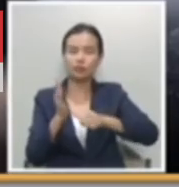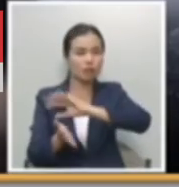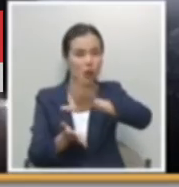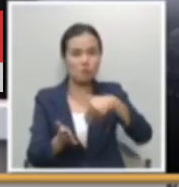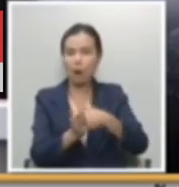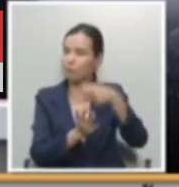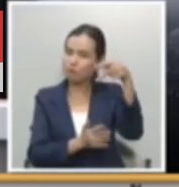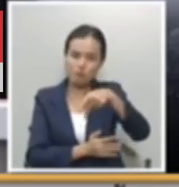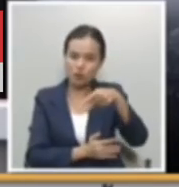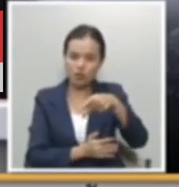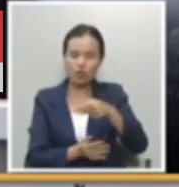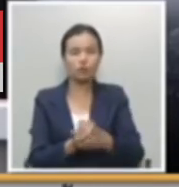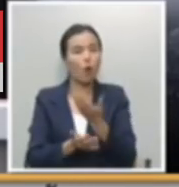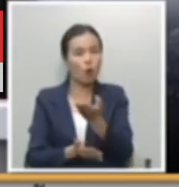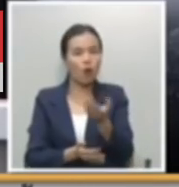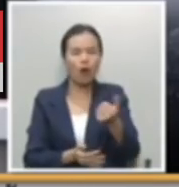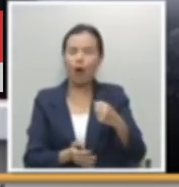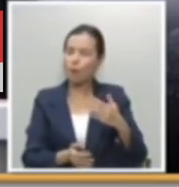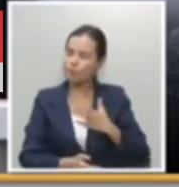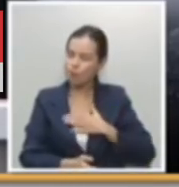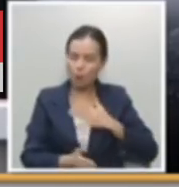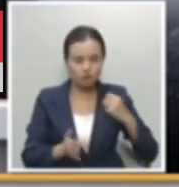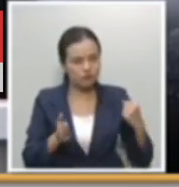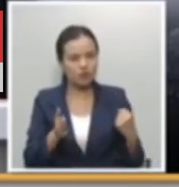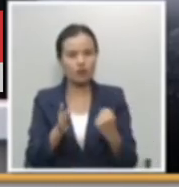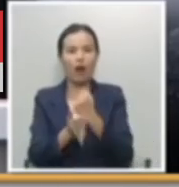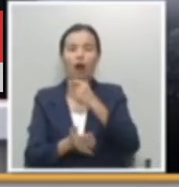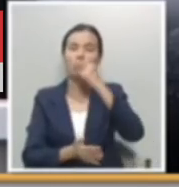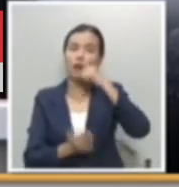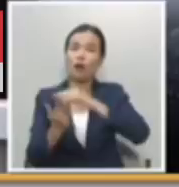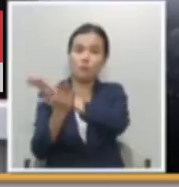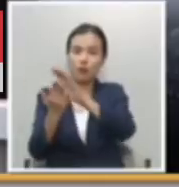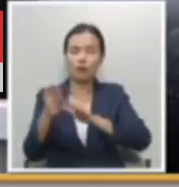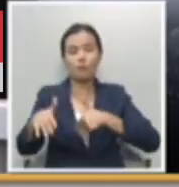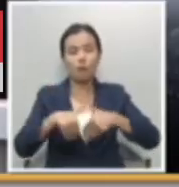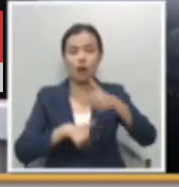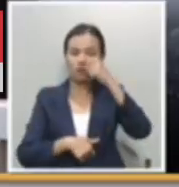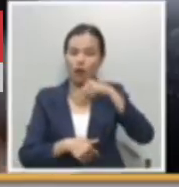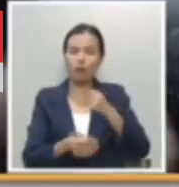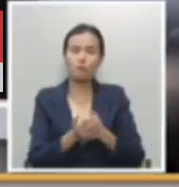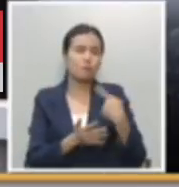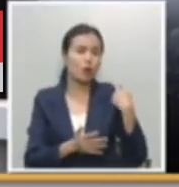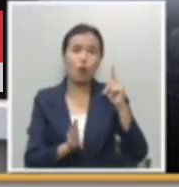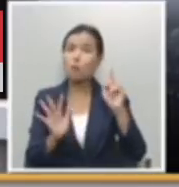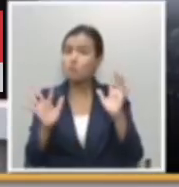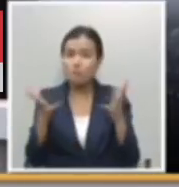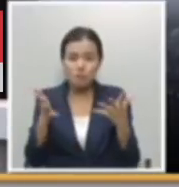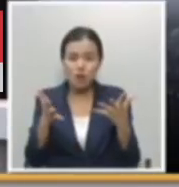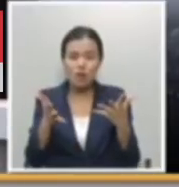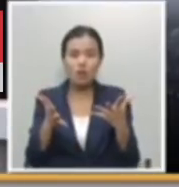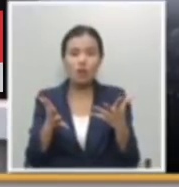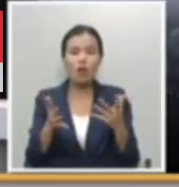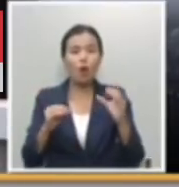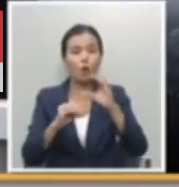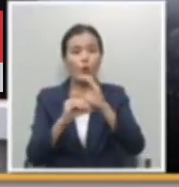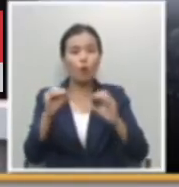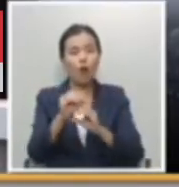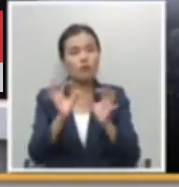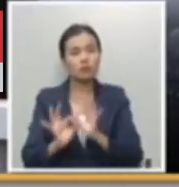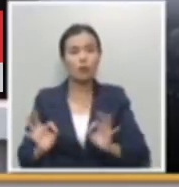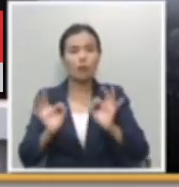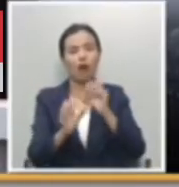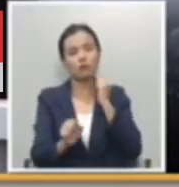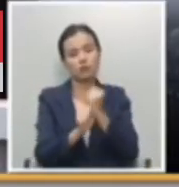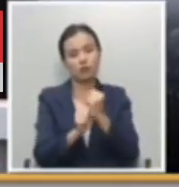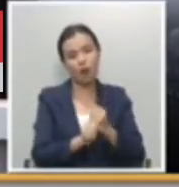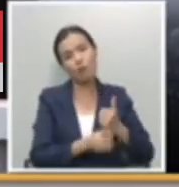ะซึ่งอันเนี้ยผมเสียดายแทนประเทศไทยคนไทยทั้งประเทศจำไม่ได้อะไรเลยนะเมกะโปรเจกต์เหล่านี้ทำเพื่อเอื้อค